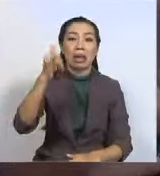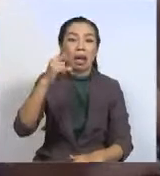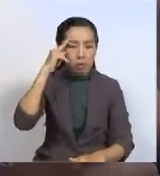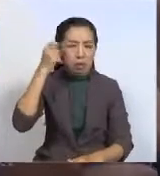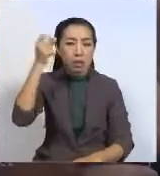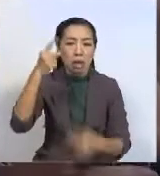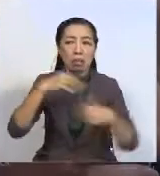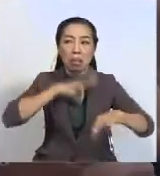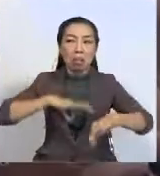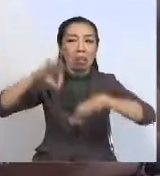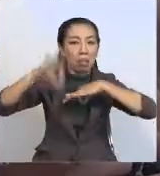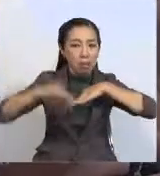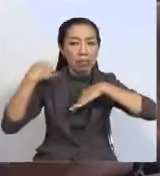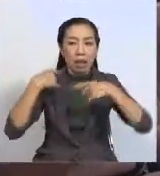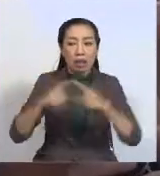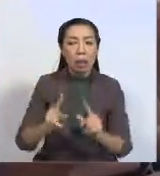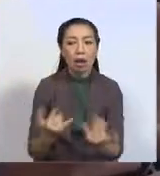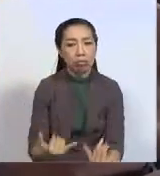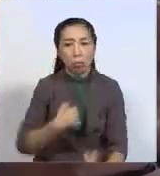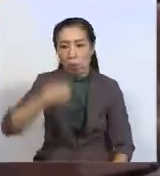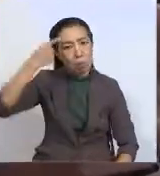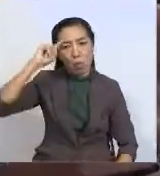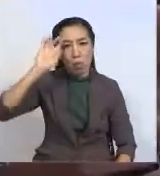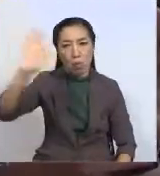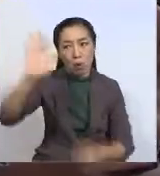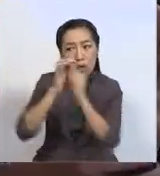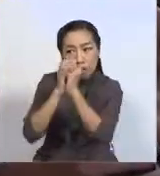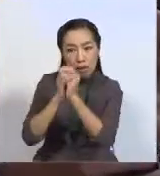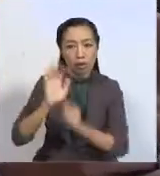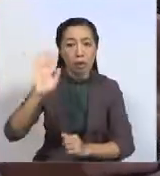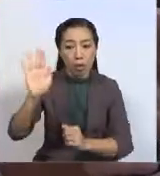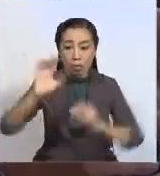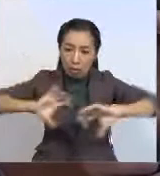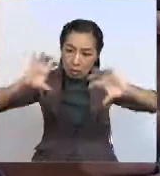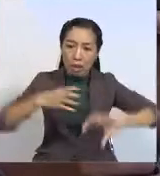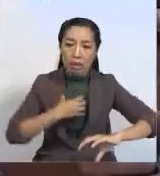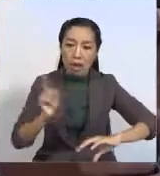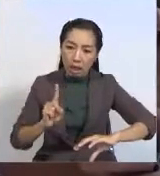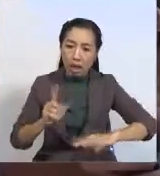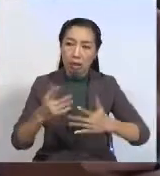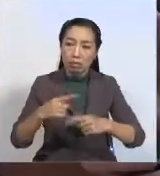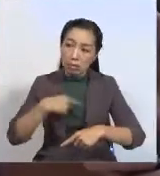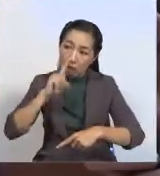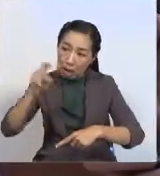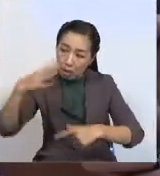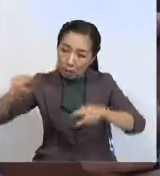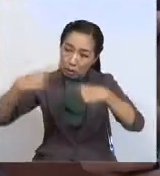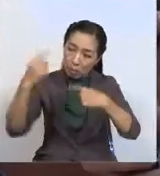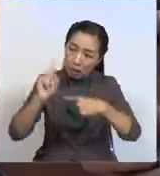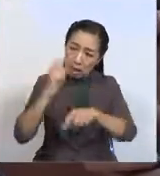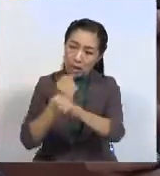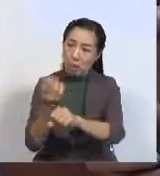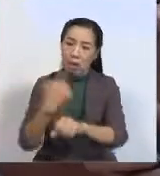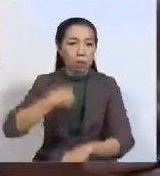งๆว่าไม่รู้เลยว่าแนวทางที่ทางการจีนนั้นเนี่ยจะตอบกลับมาหรือว่าจะดำเนินการอย่างไร